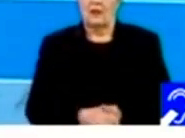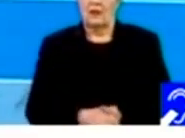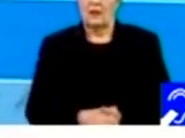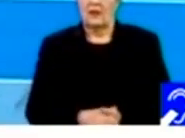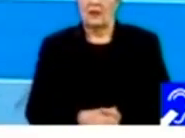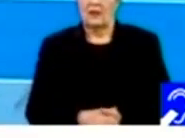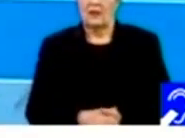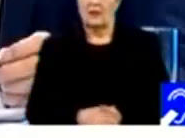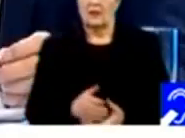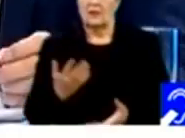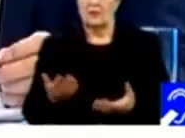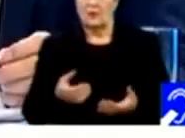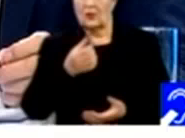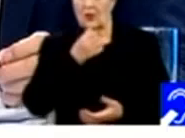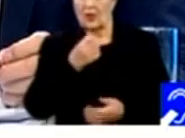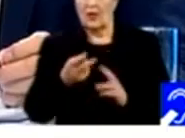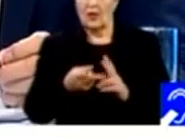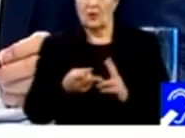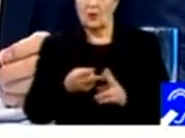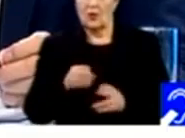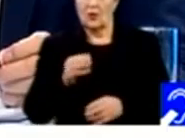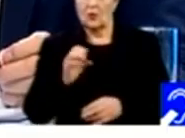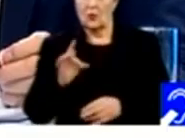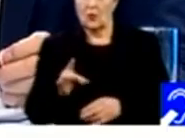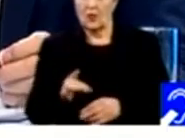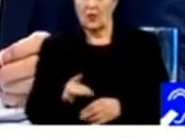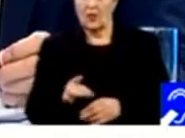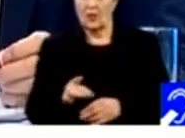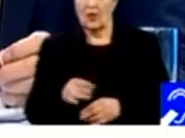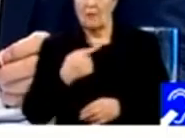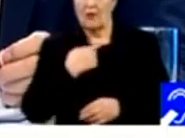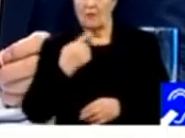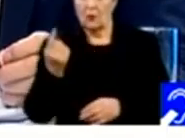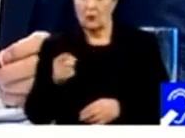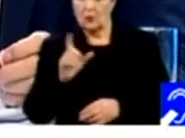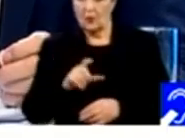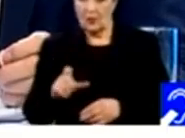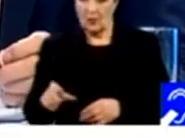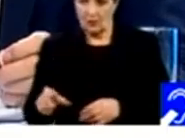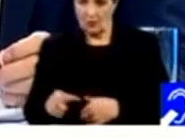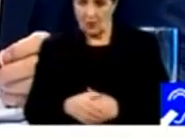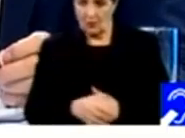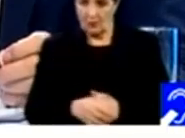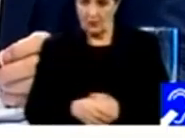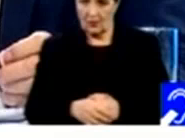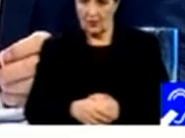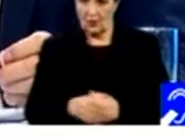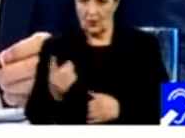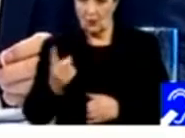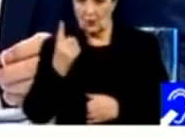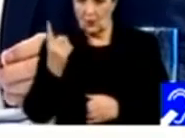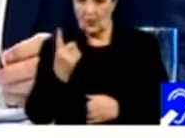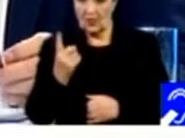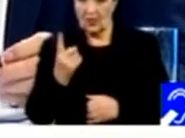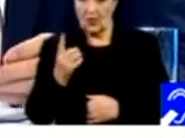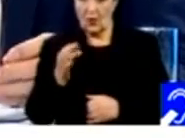cunoscut faptul, nu este un secret, pentru turul 2. Dumneavoastră mizați pe voturile, în special a unioniștilor. E